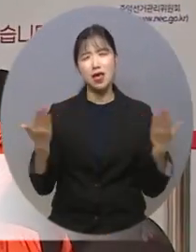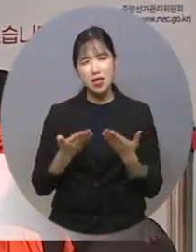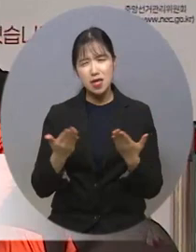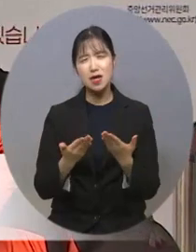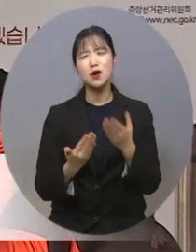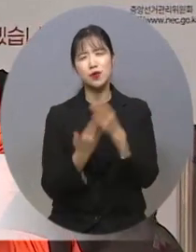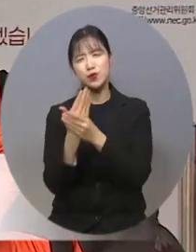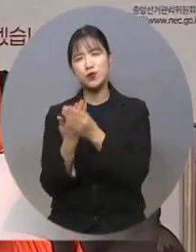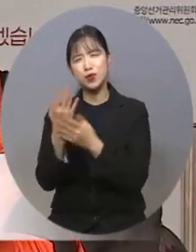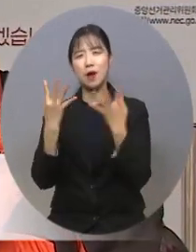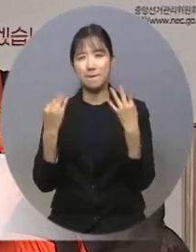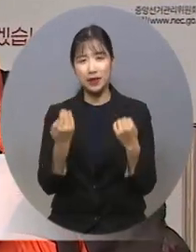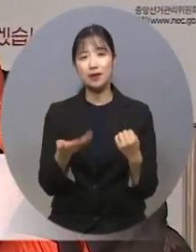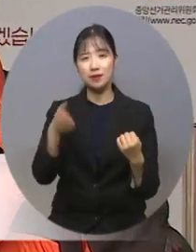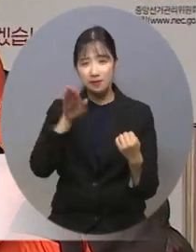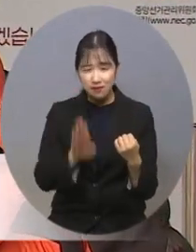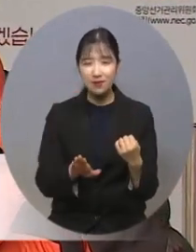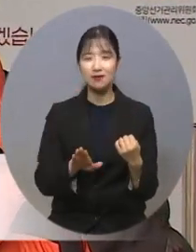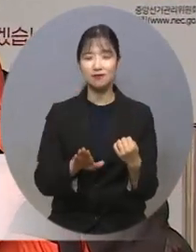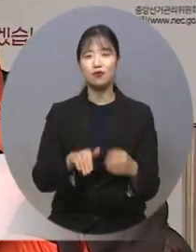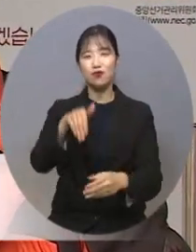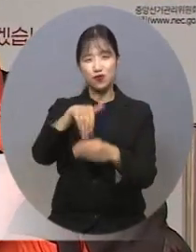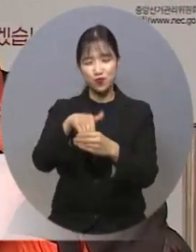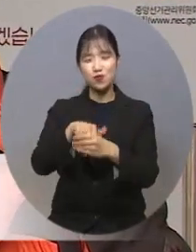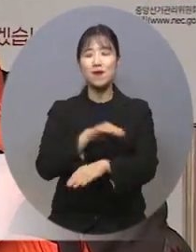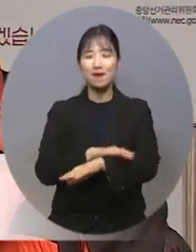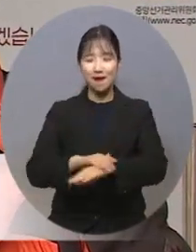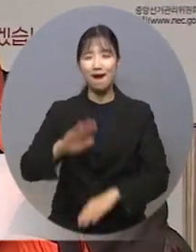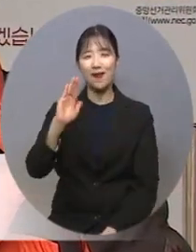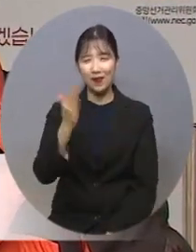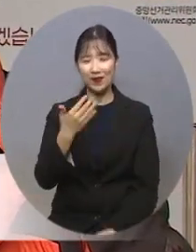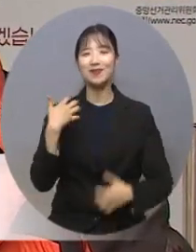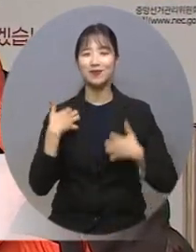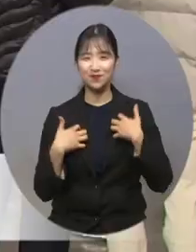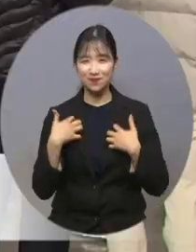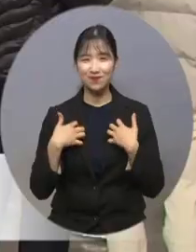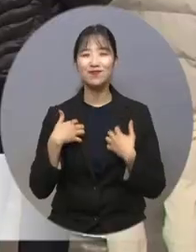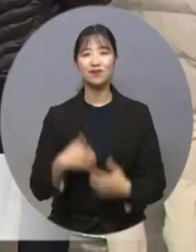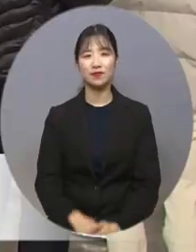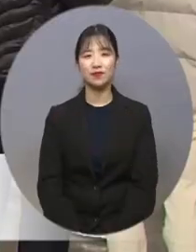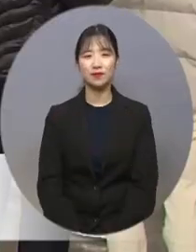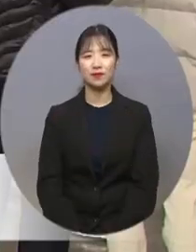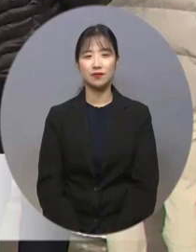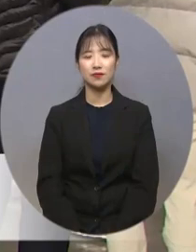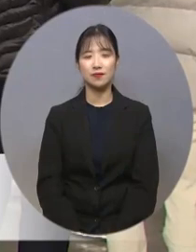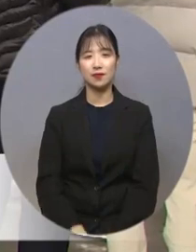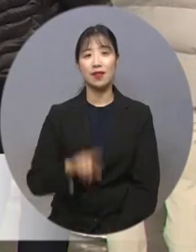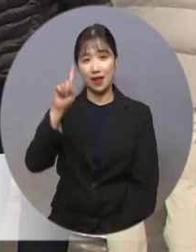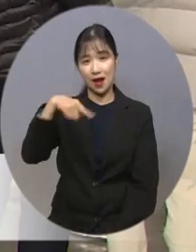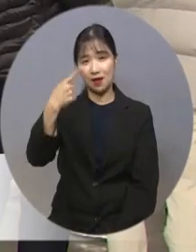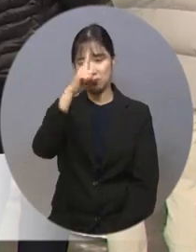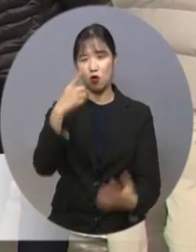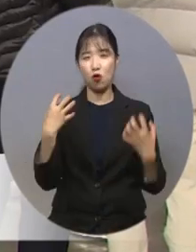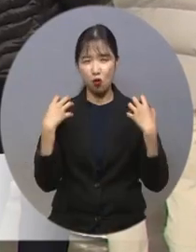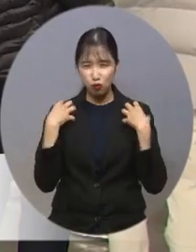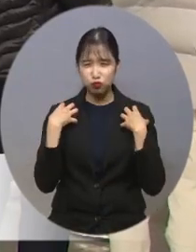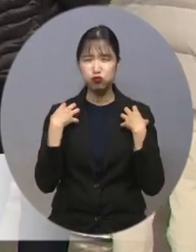같은데 그래도 투표를 잘 하게 되어서 참 기쁘게 생각합니다. 차기 정부에서는 물가도 좀